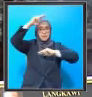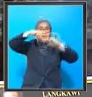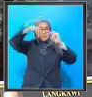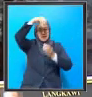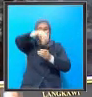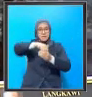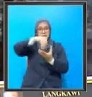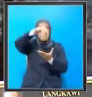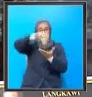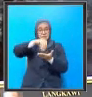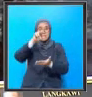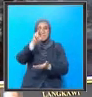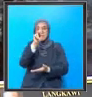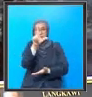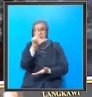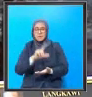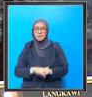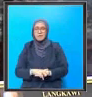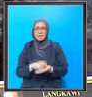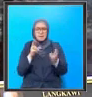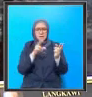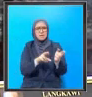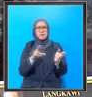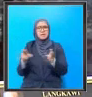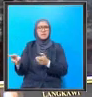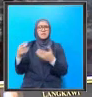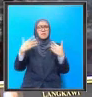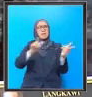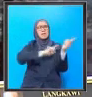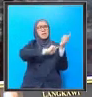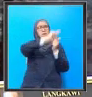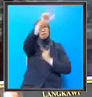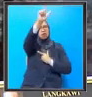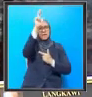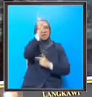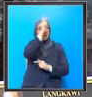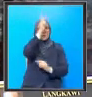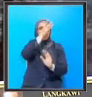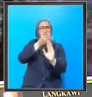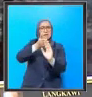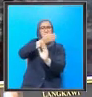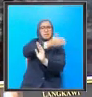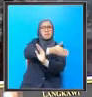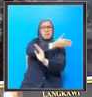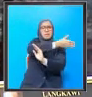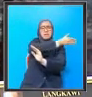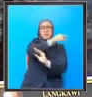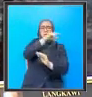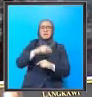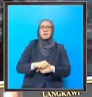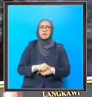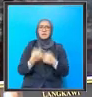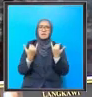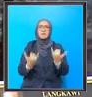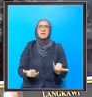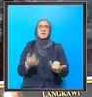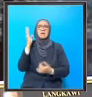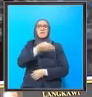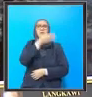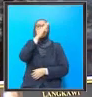lumpuh rancangan ini telah diluluskan oleh kerajaan terdahulu sekarang ini